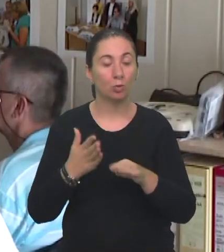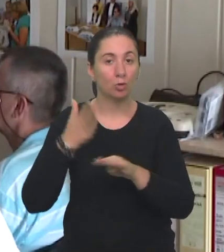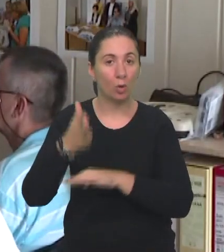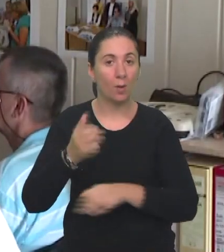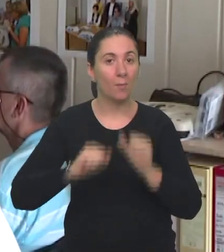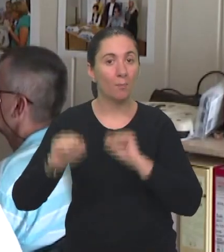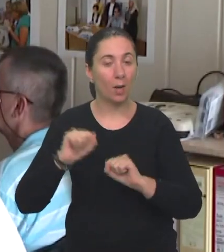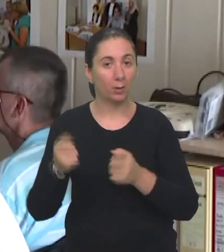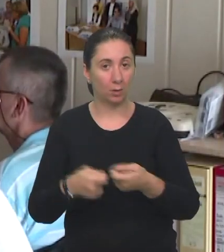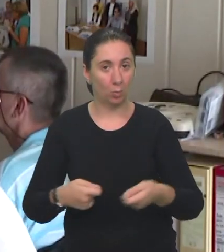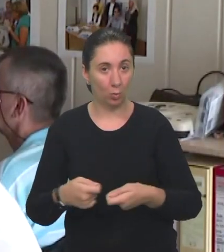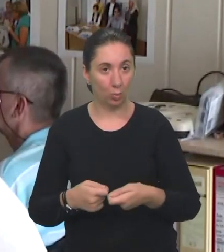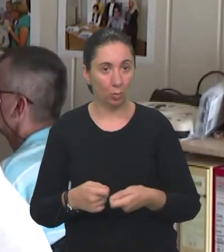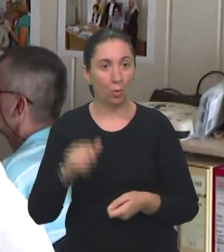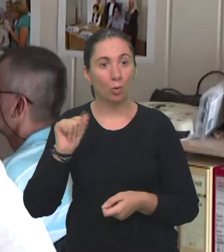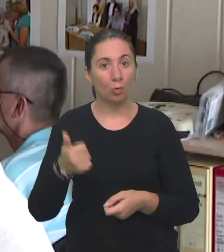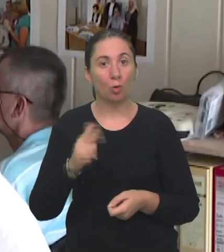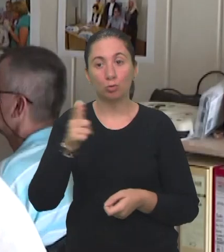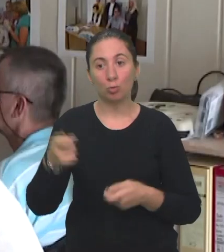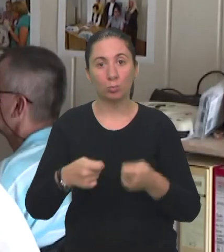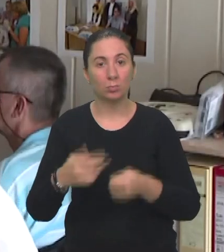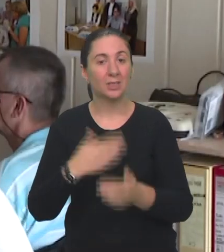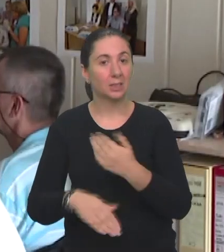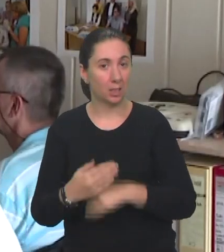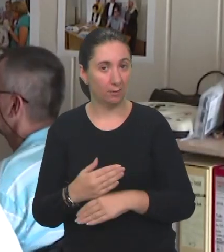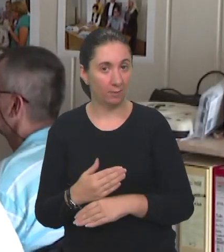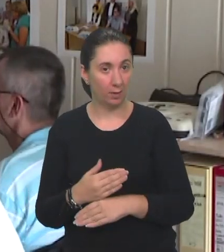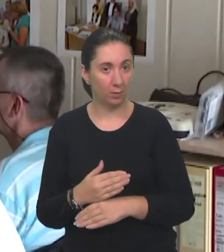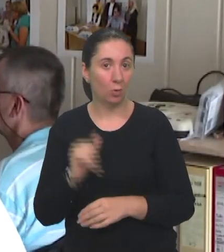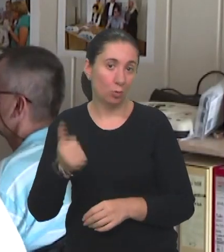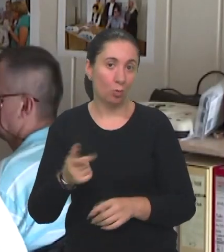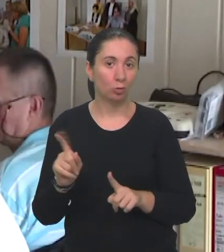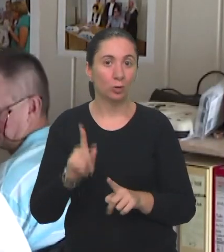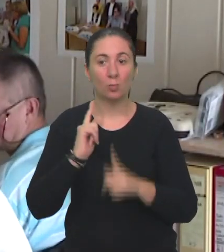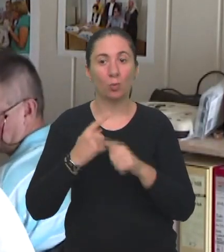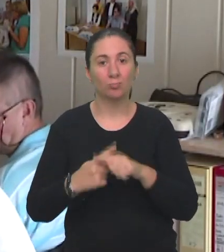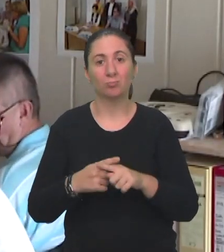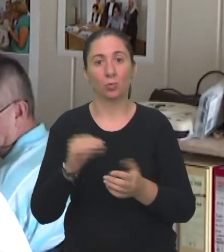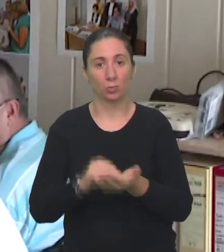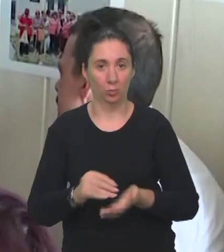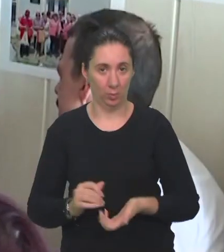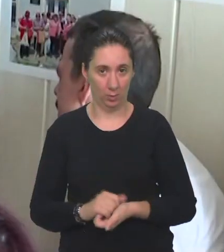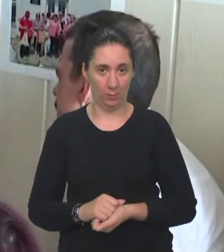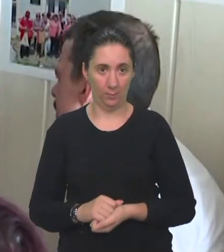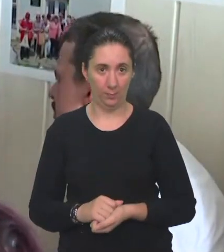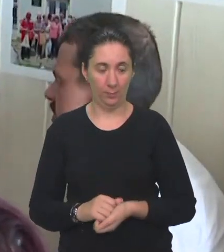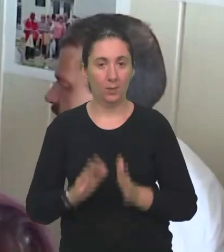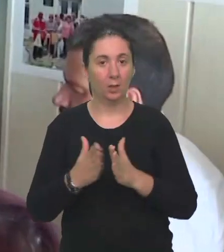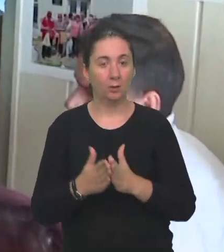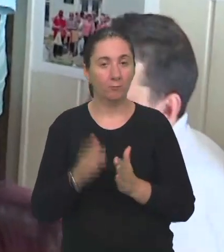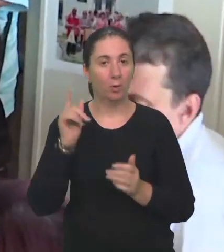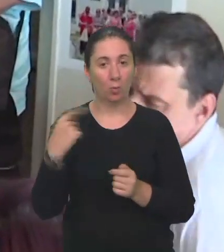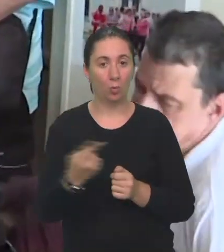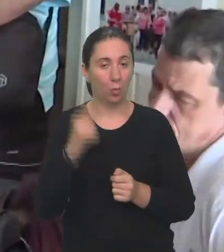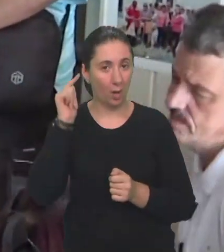kod braniteljskih udruga i još nekih udruga sa invaliditetom, no još uvijek nismo dogovorili točan termin. Književni krug